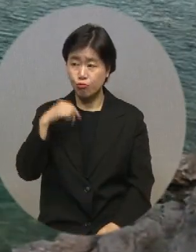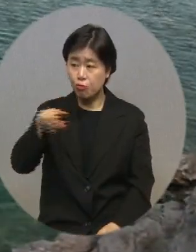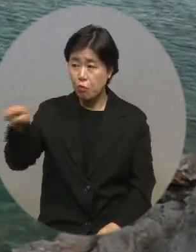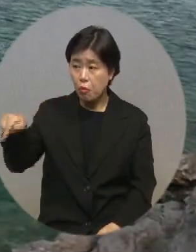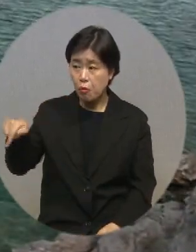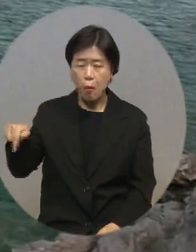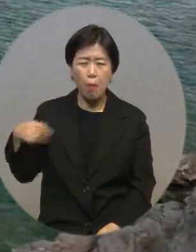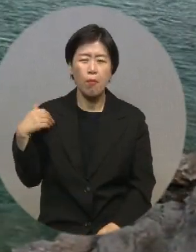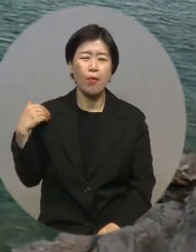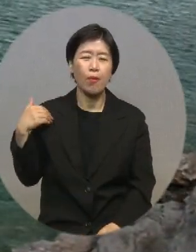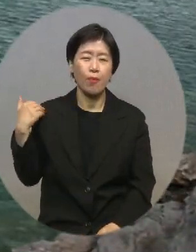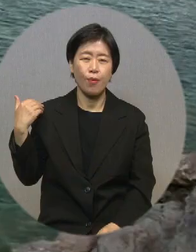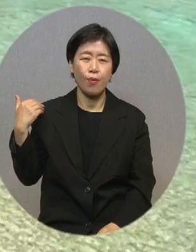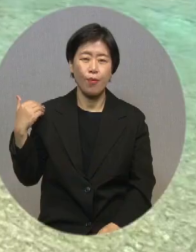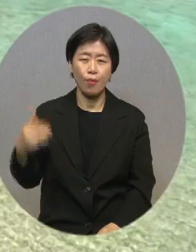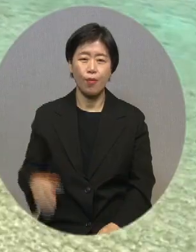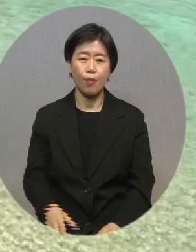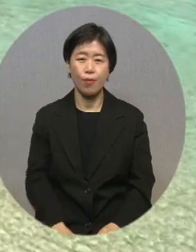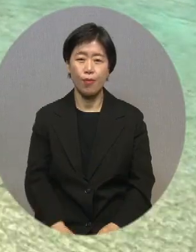아무도 모르게